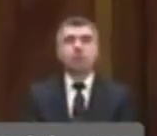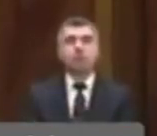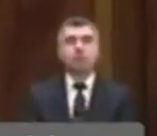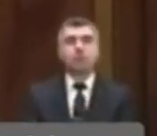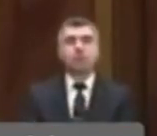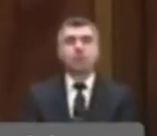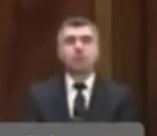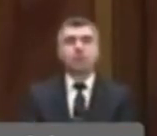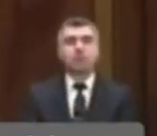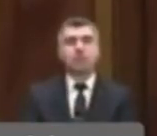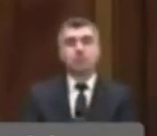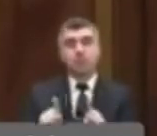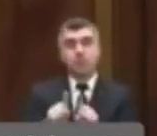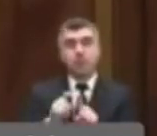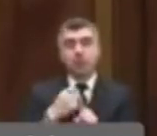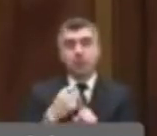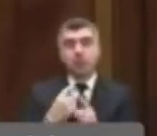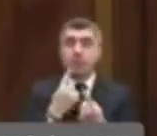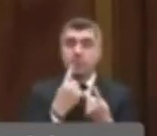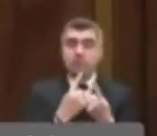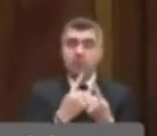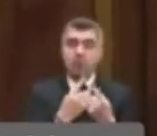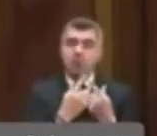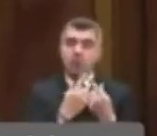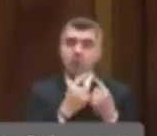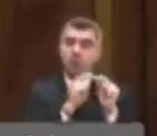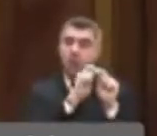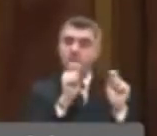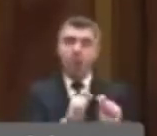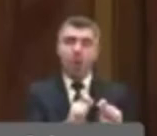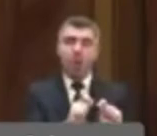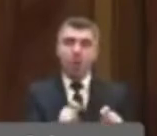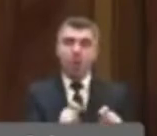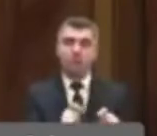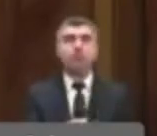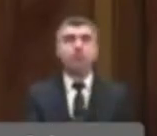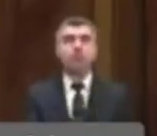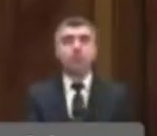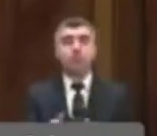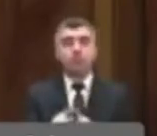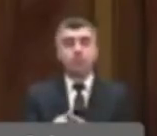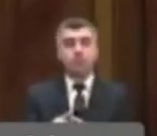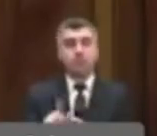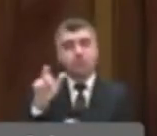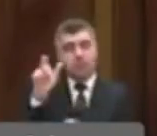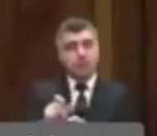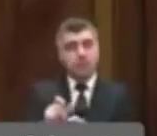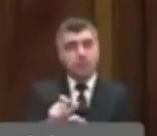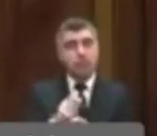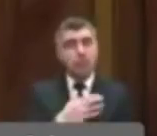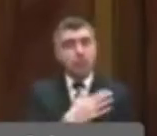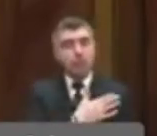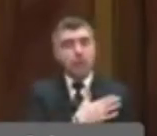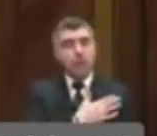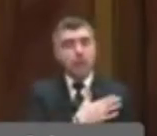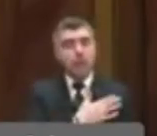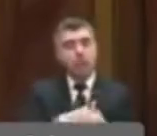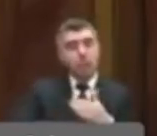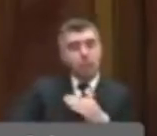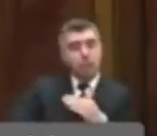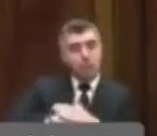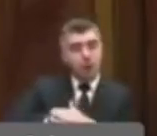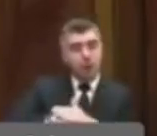وكيدخلوا في هذاك شغلهم، ولكن حنا محتاجين لهذا الفريق، يجب ان